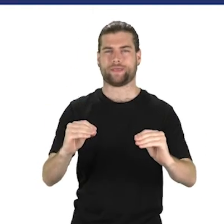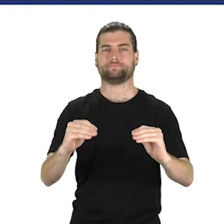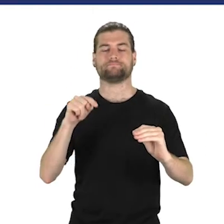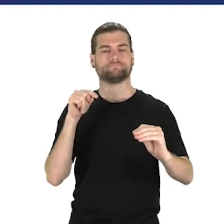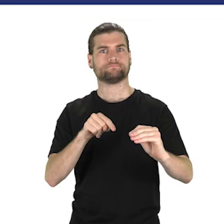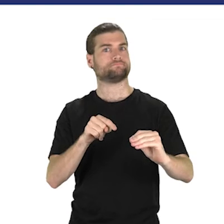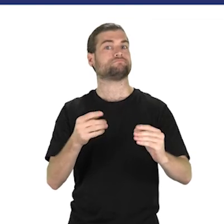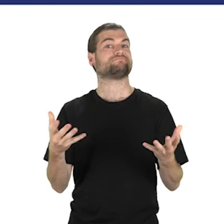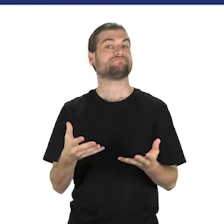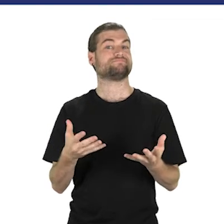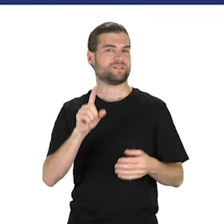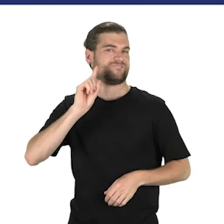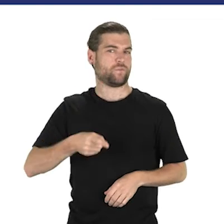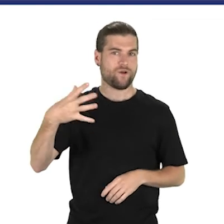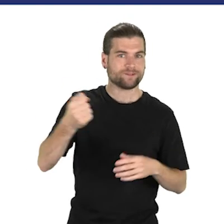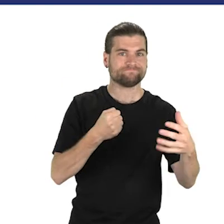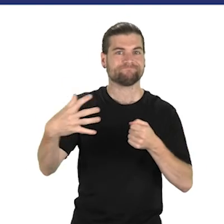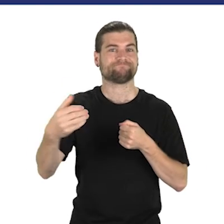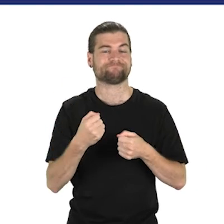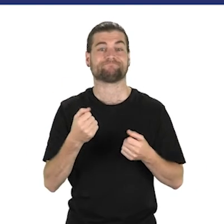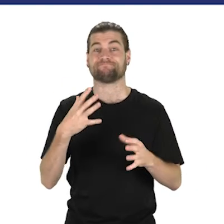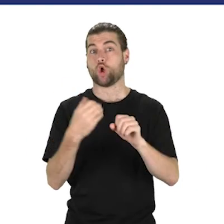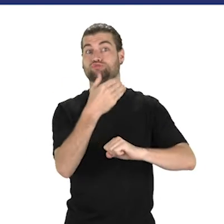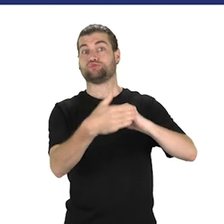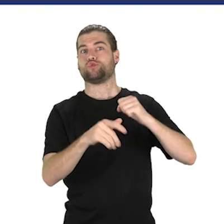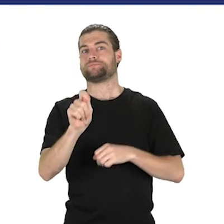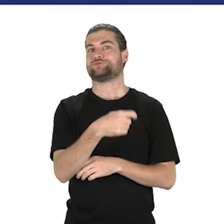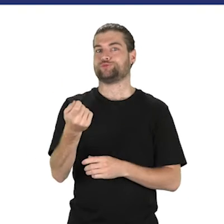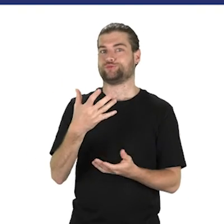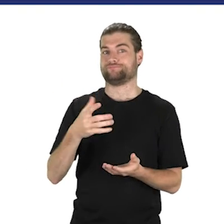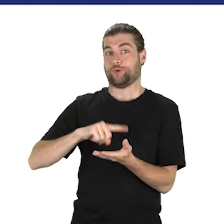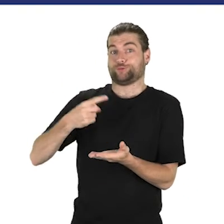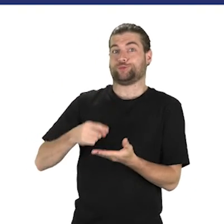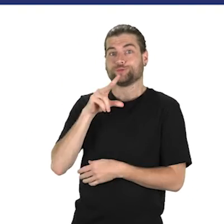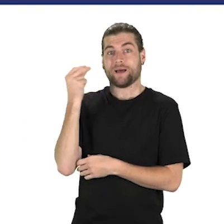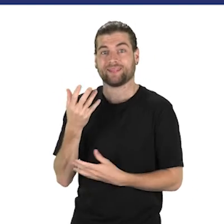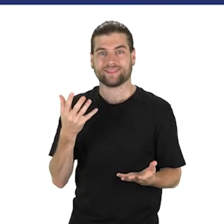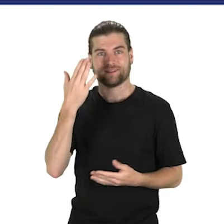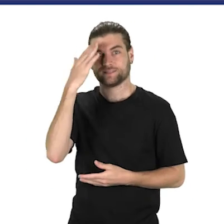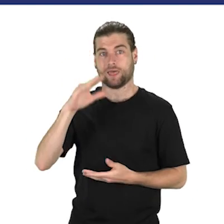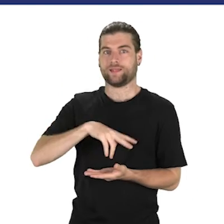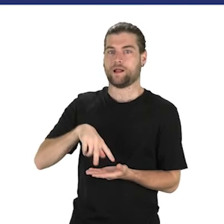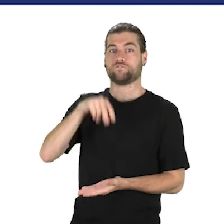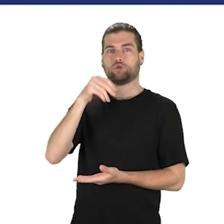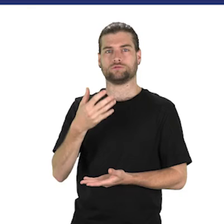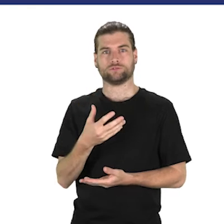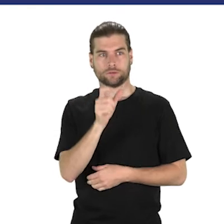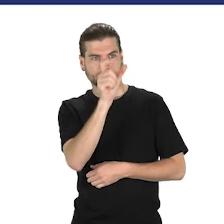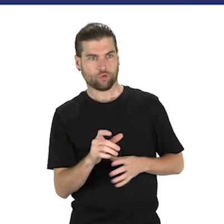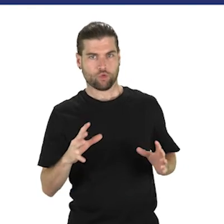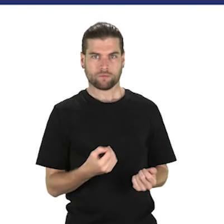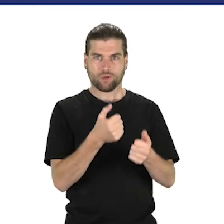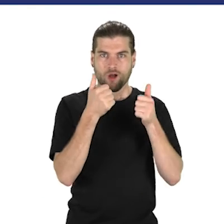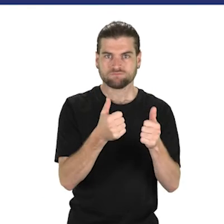a validé des projets, c'est de les faire sortir de terre et pour ça il faut recruter. Et donc l'enjeu, évidemment, c'est les ressources humaines. On sait qu'en Île-de-France, c'est pas